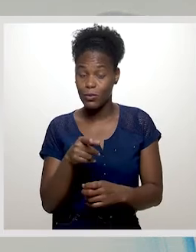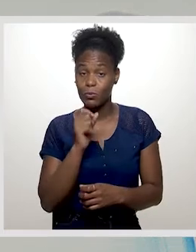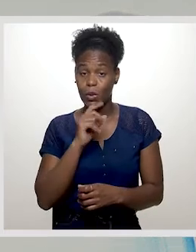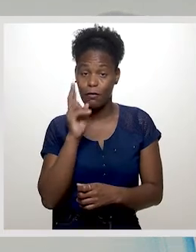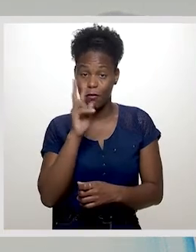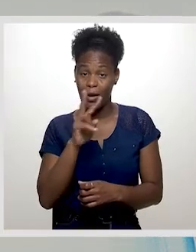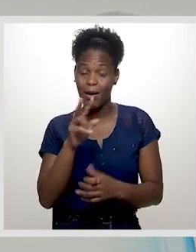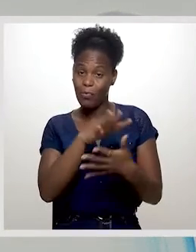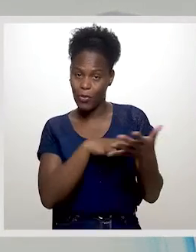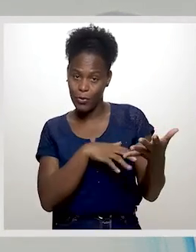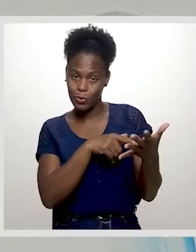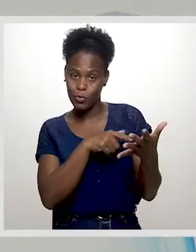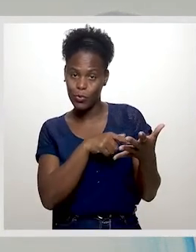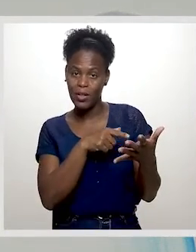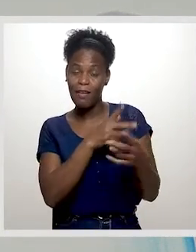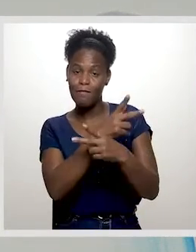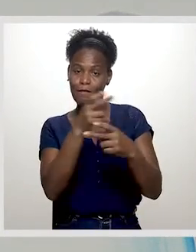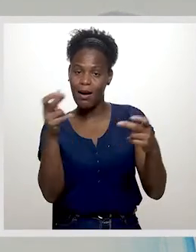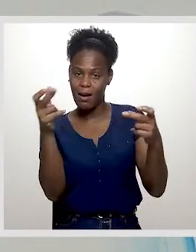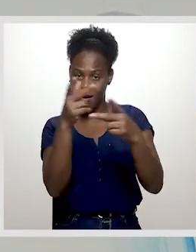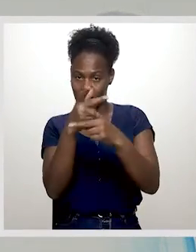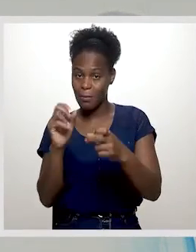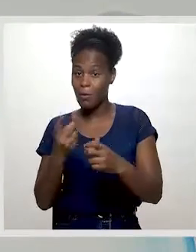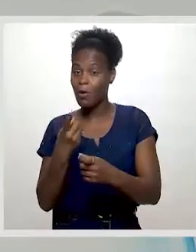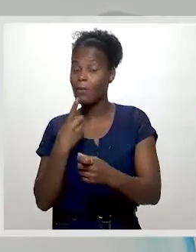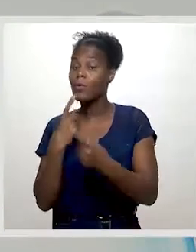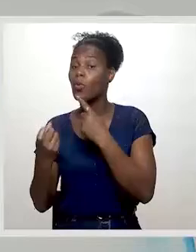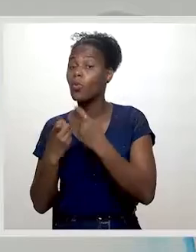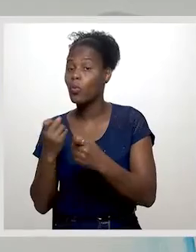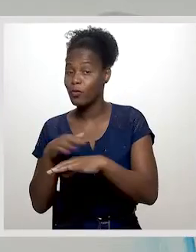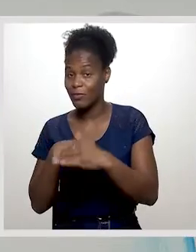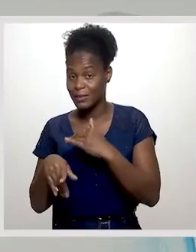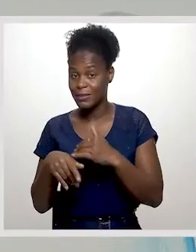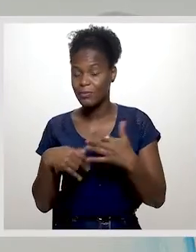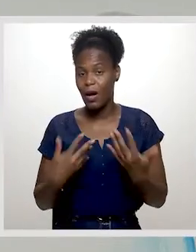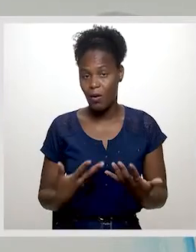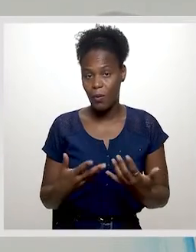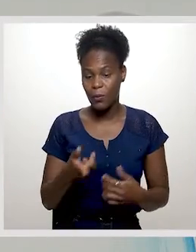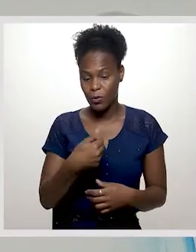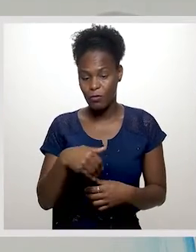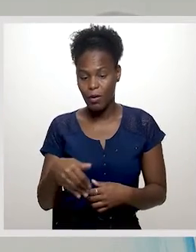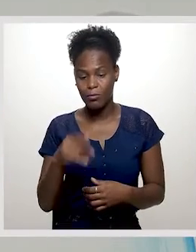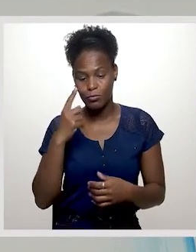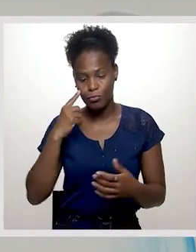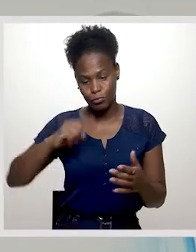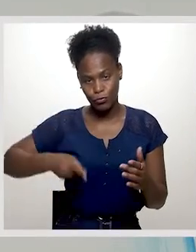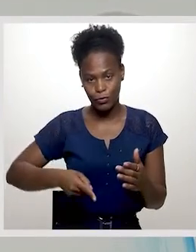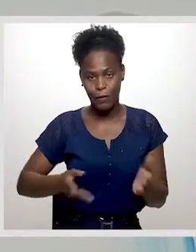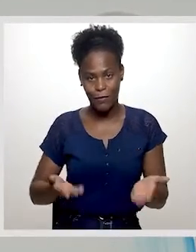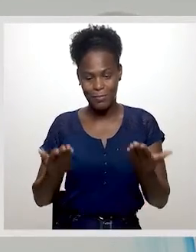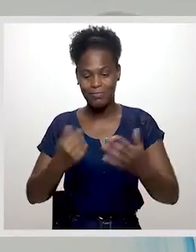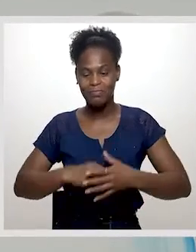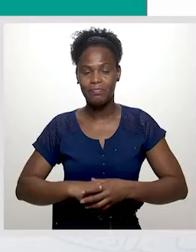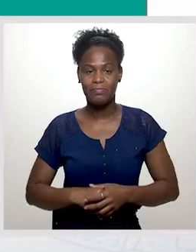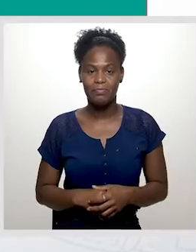as pu retrouver dans le texte des phrases pour poser des questions. Maintenant, on va approfondir. On y